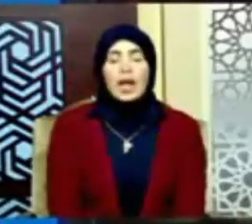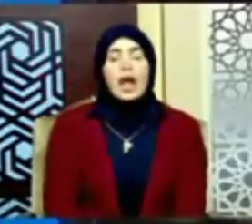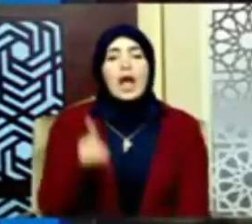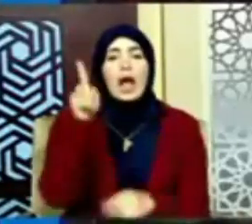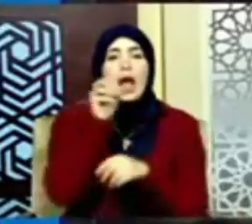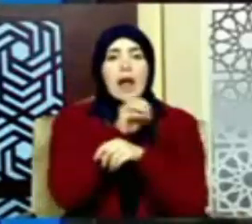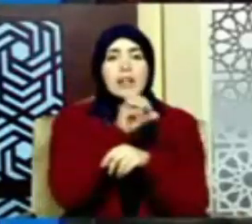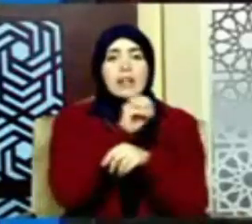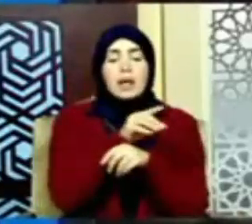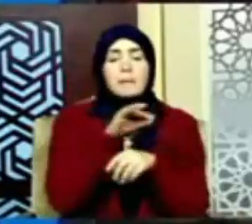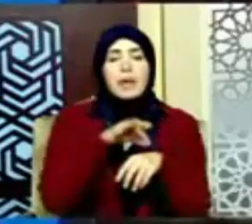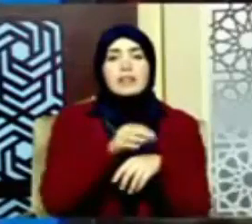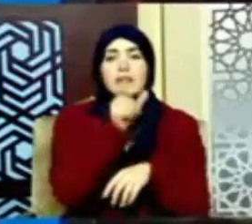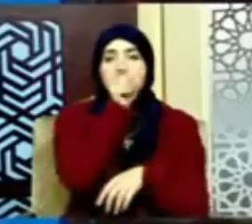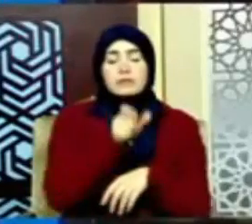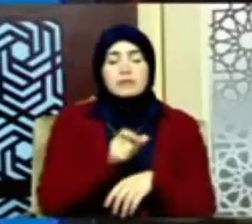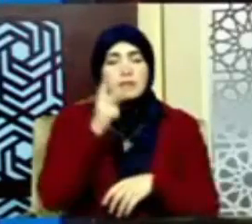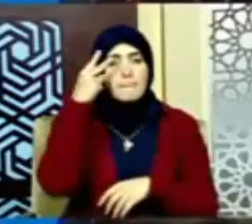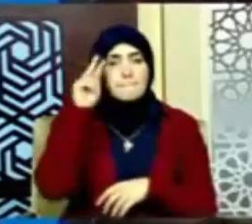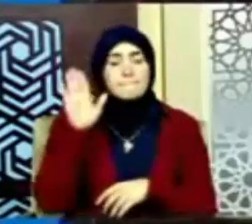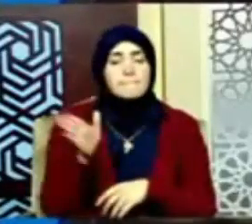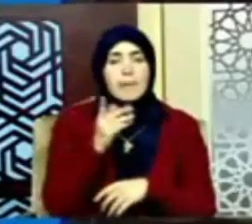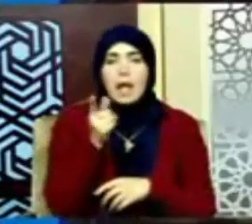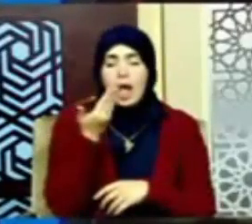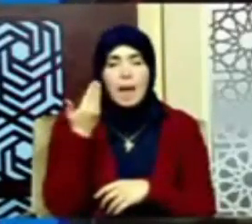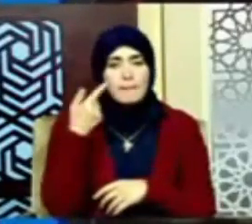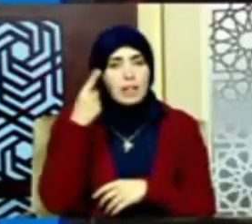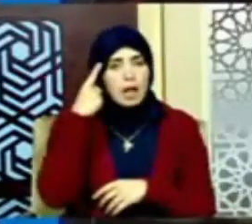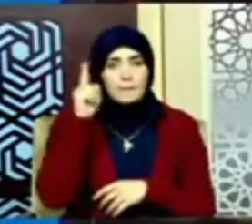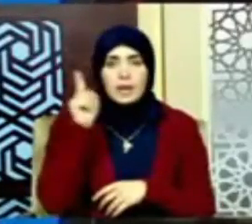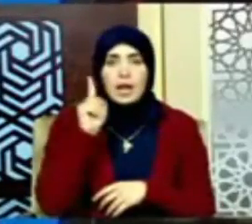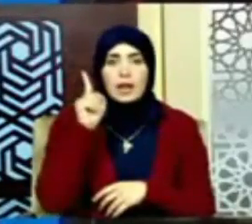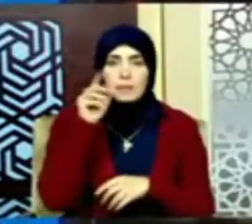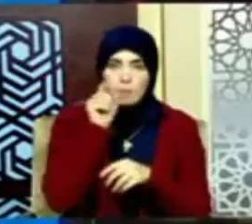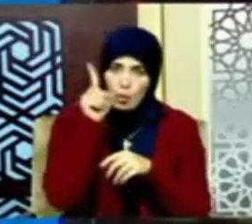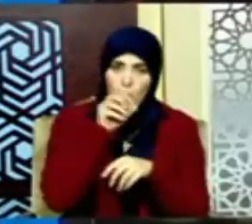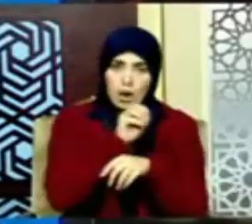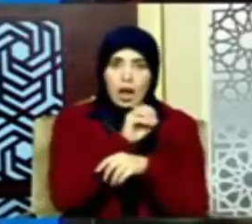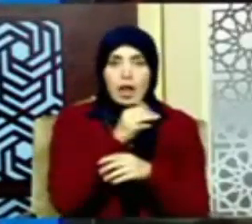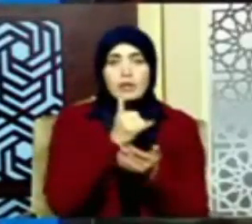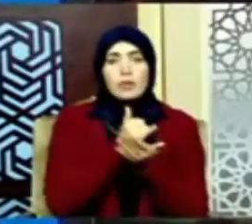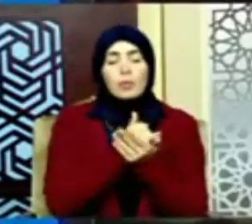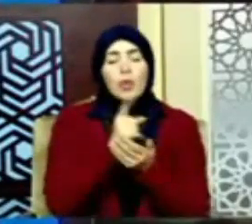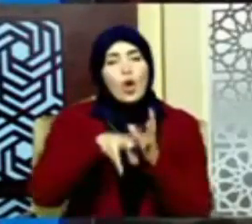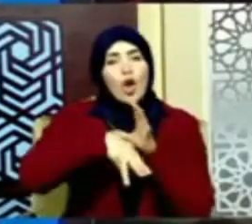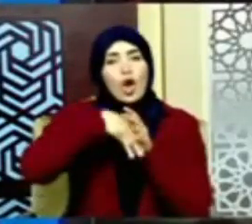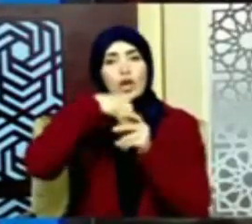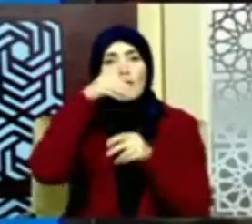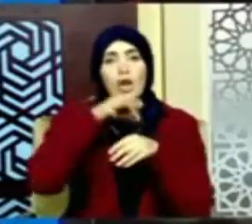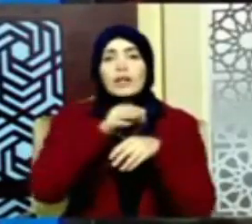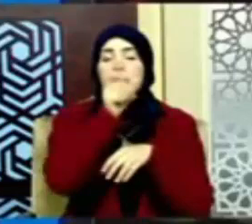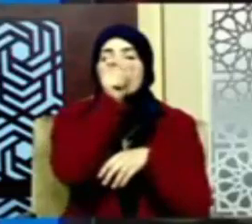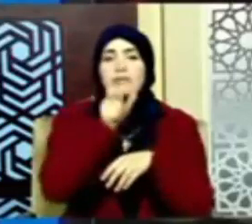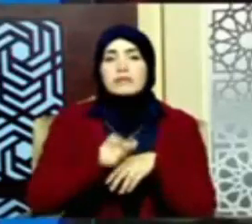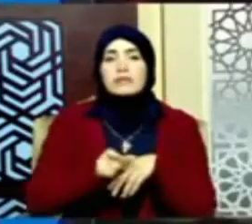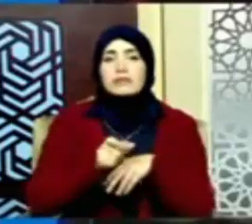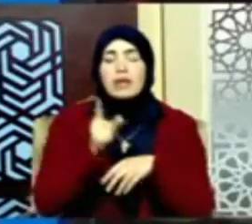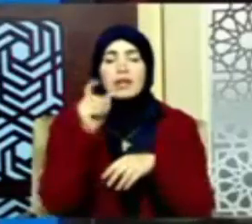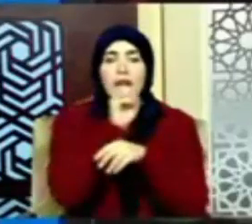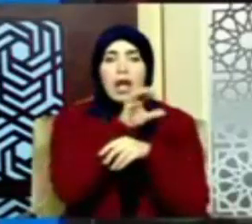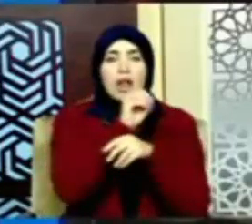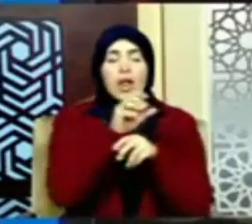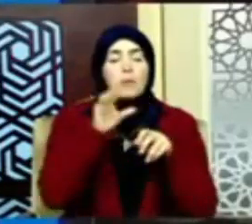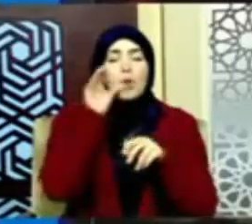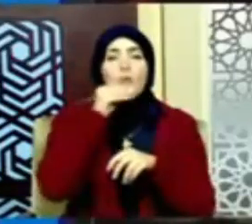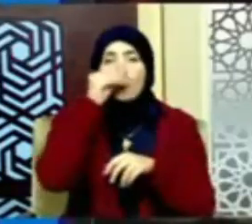علم الإنسان ما لم يعلم، خلق الإنسان علمه البيان،